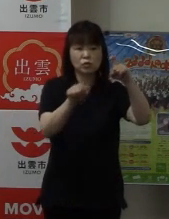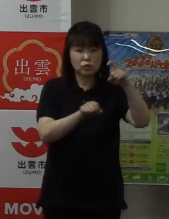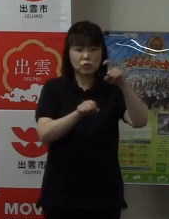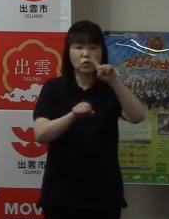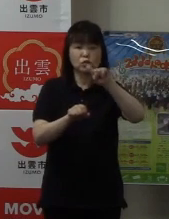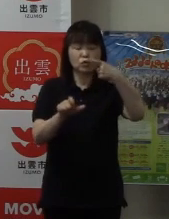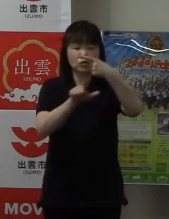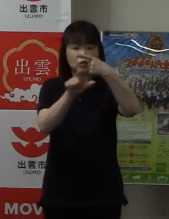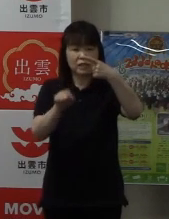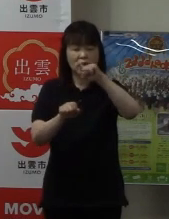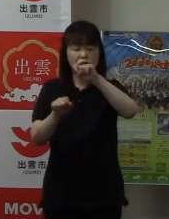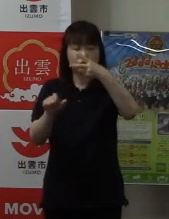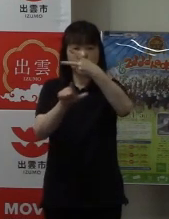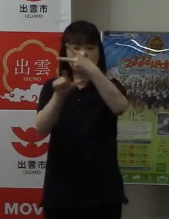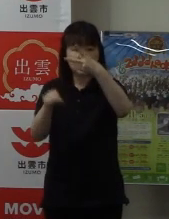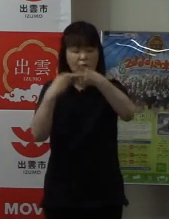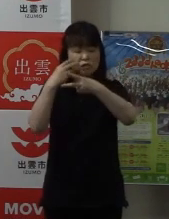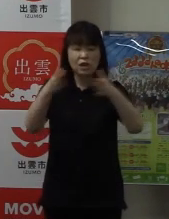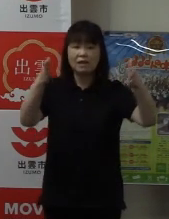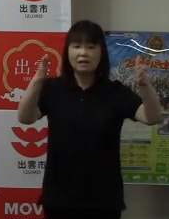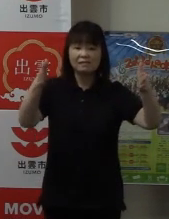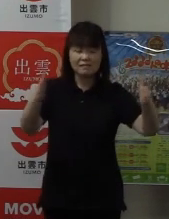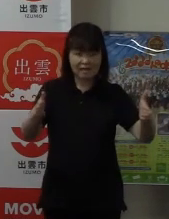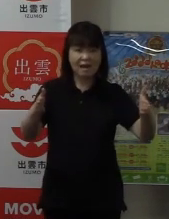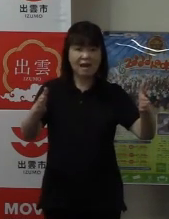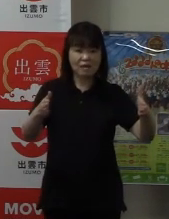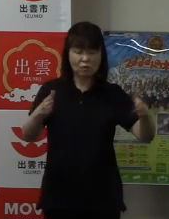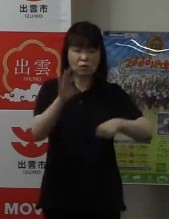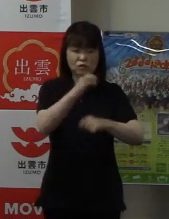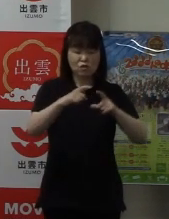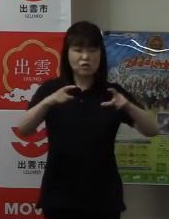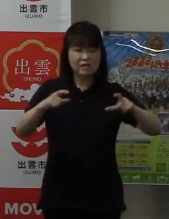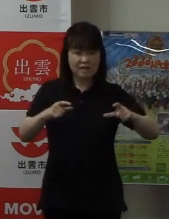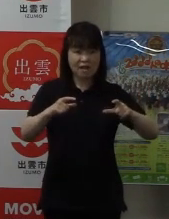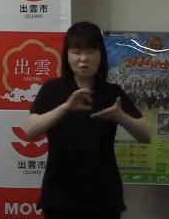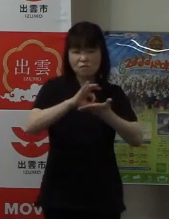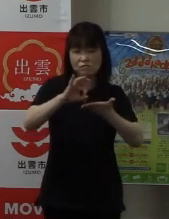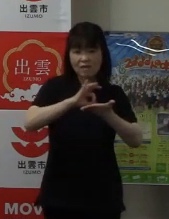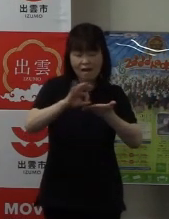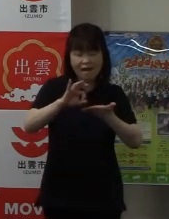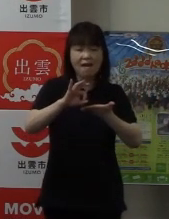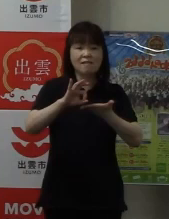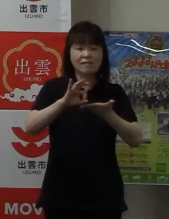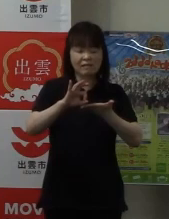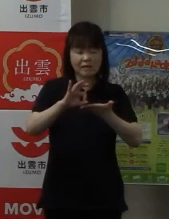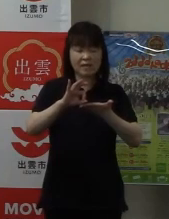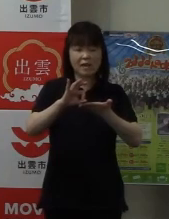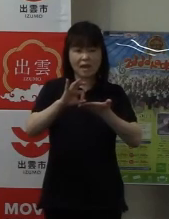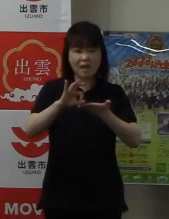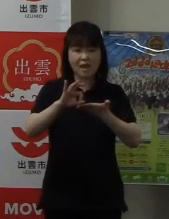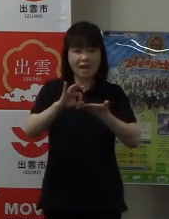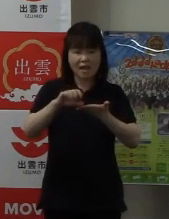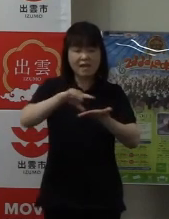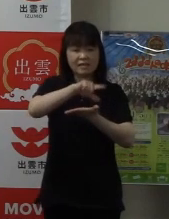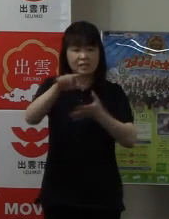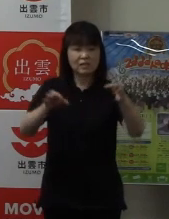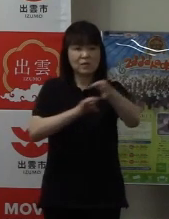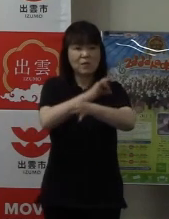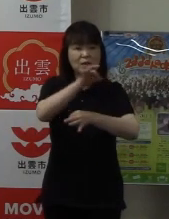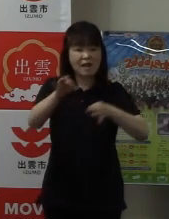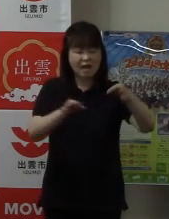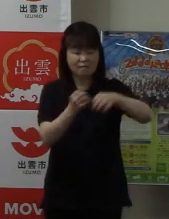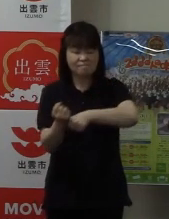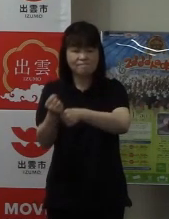とどうかこの市内の方でですね、これを使っていただいて地域経済が循環するよう